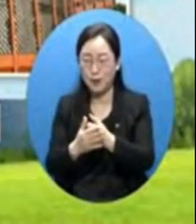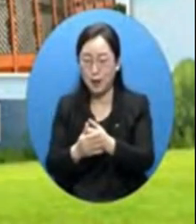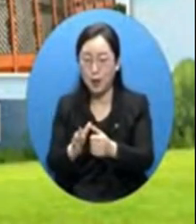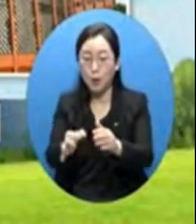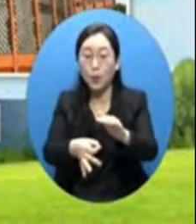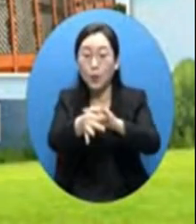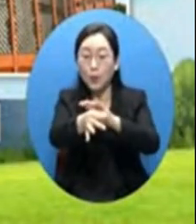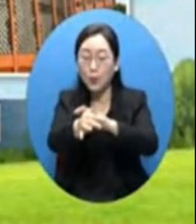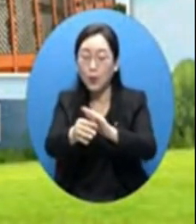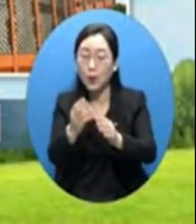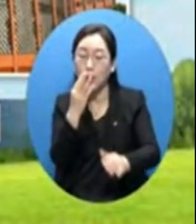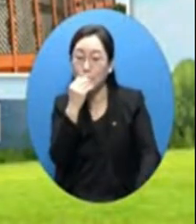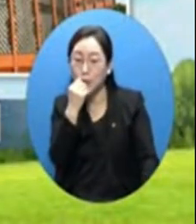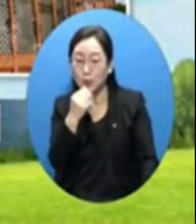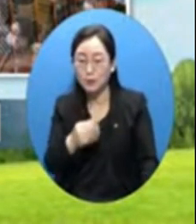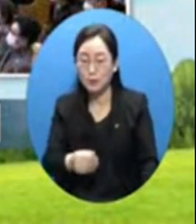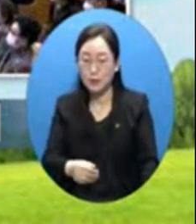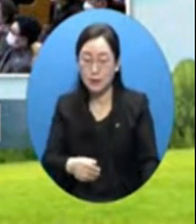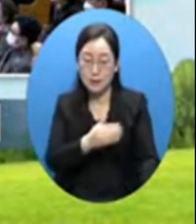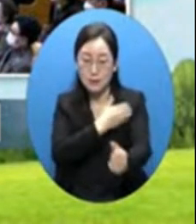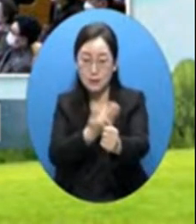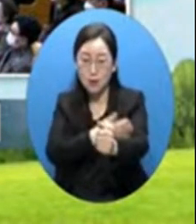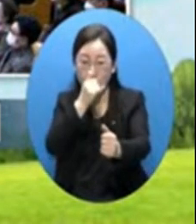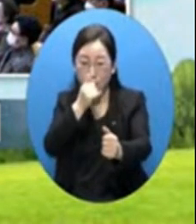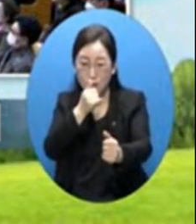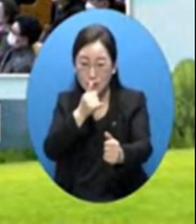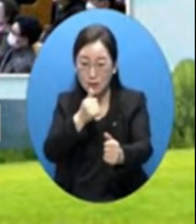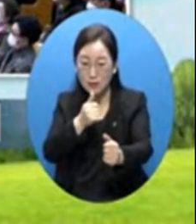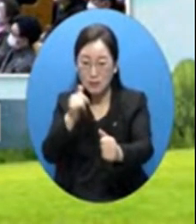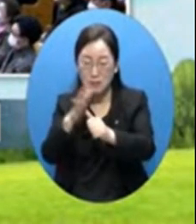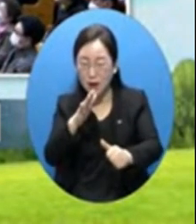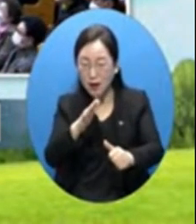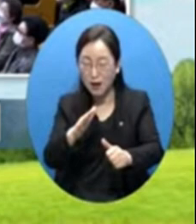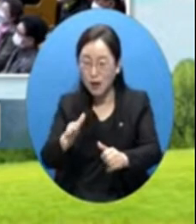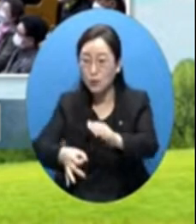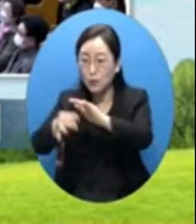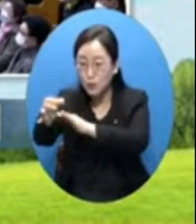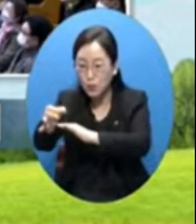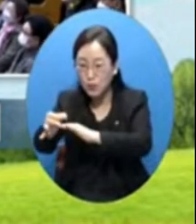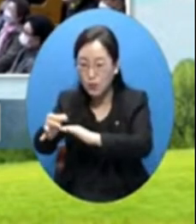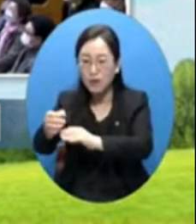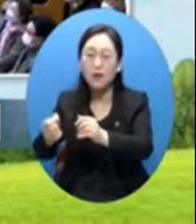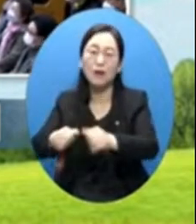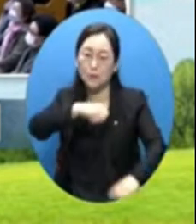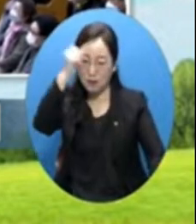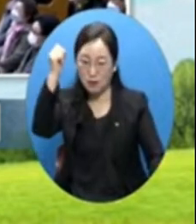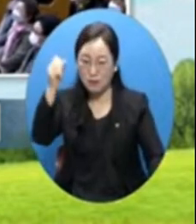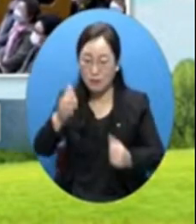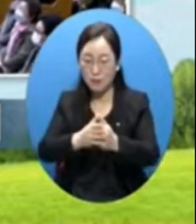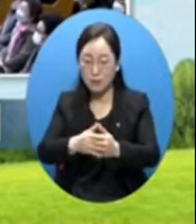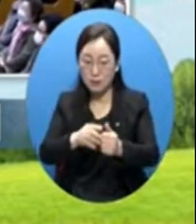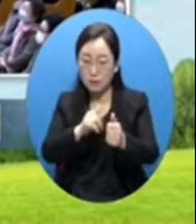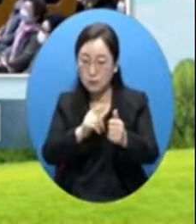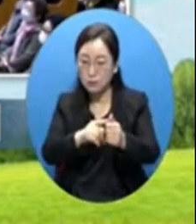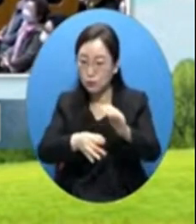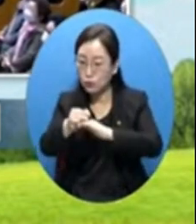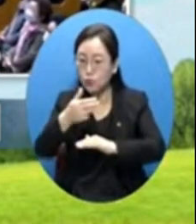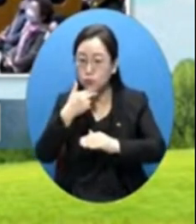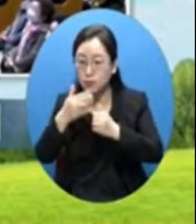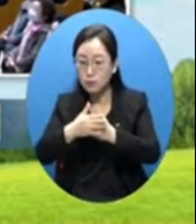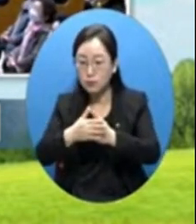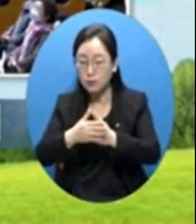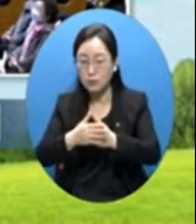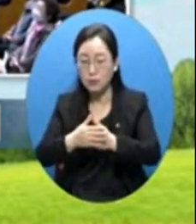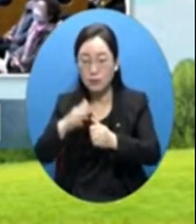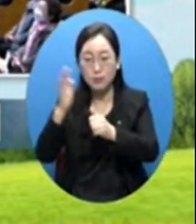때라 실력으로 들어가는 게 아니라 돈으로 들어갔던 때였습니다. 떨어지고 나니까 낙심을 했습니다. 너무나